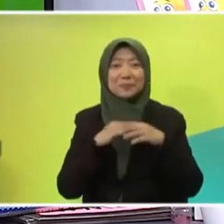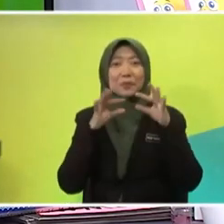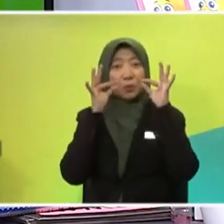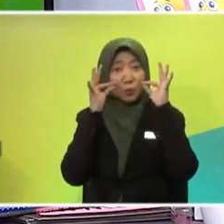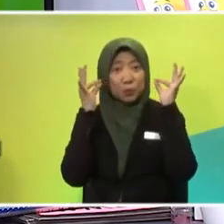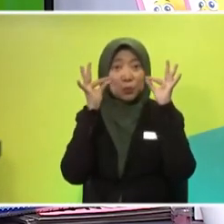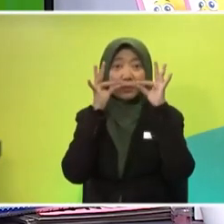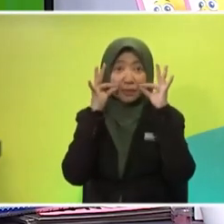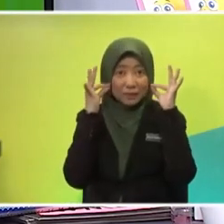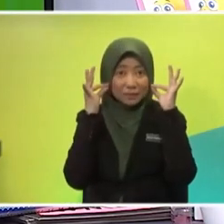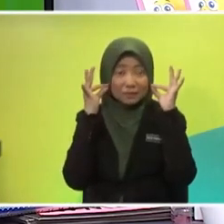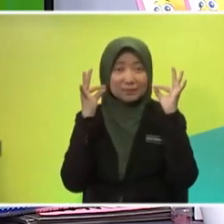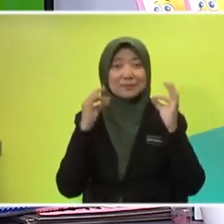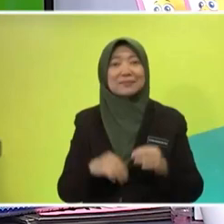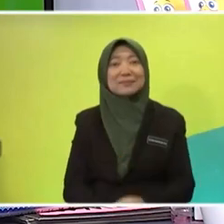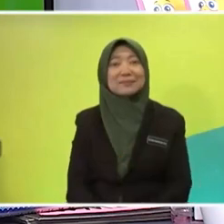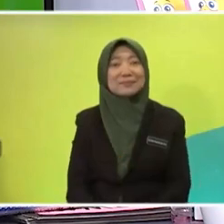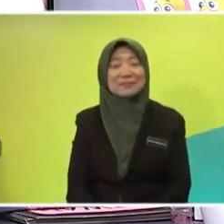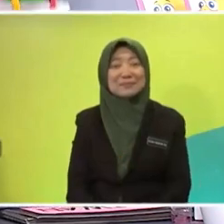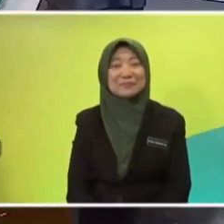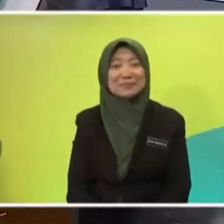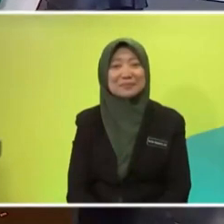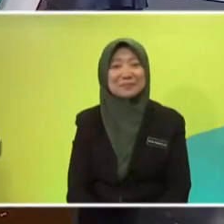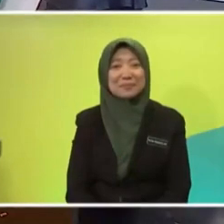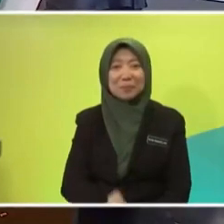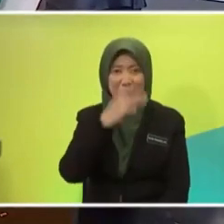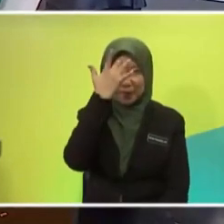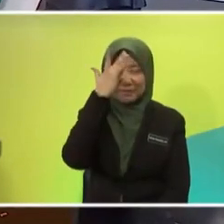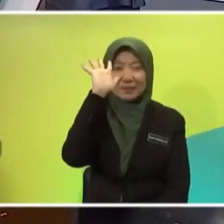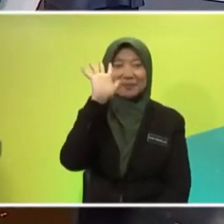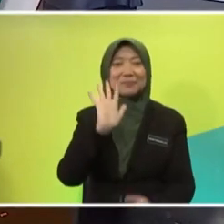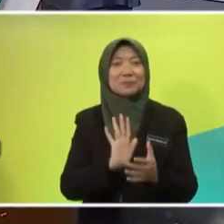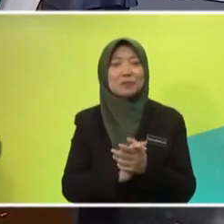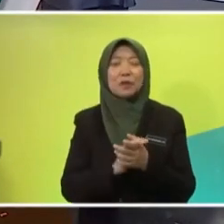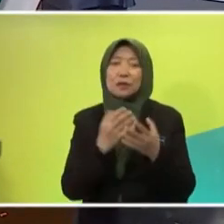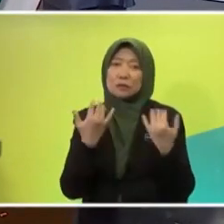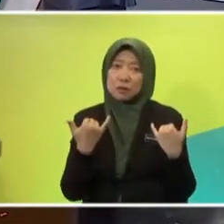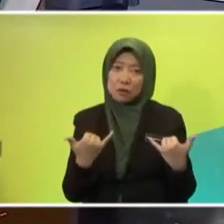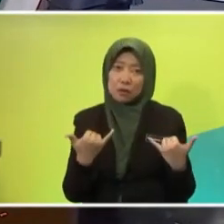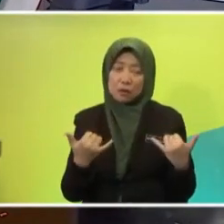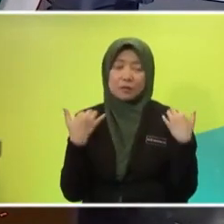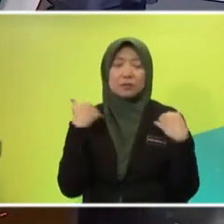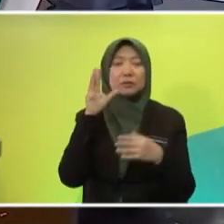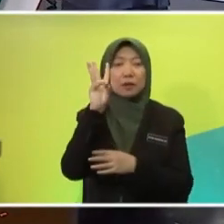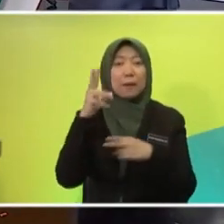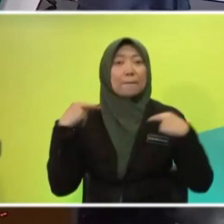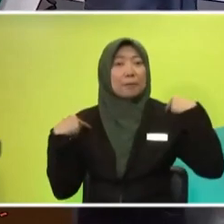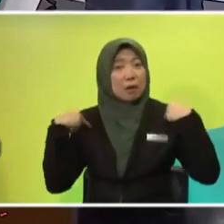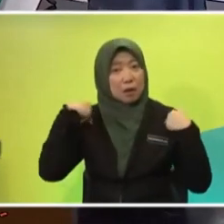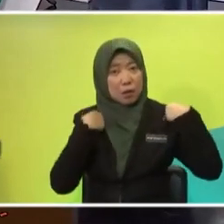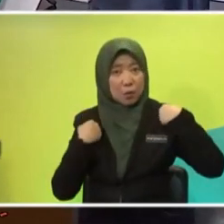Kucing. Kucing. Okey, pandai. Okey, sekarang kita ada 6 jenis haiwan. Okey, Cikgu minta Kak